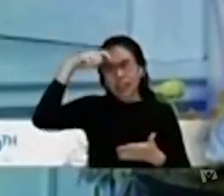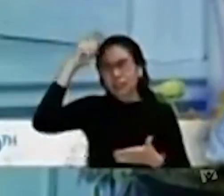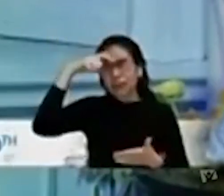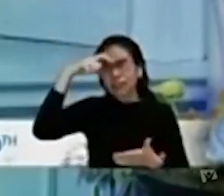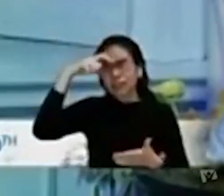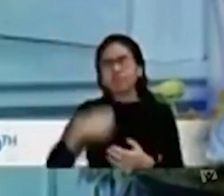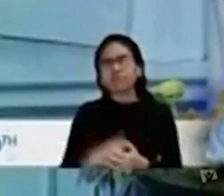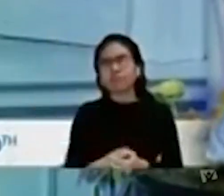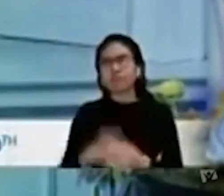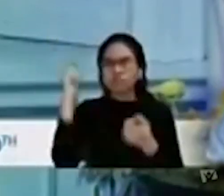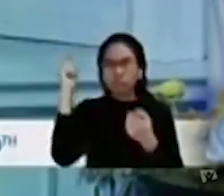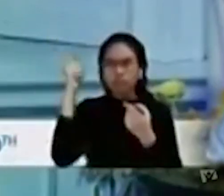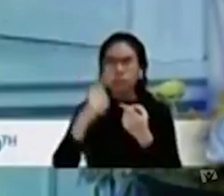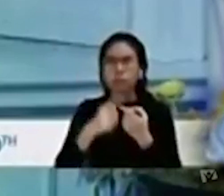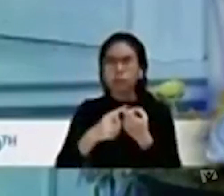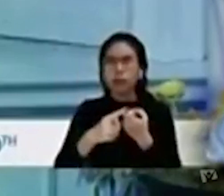Bapak Presiden